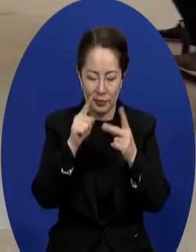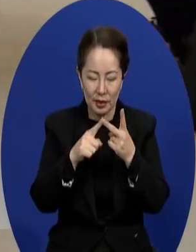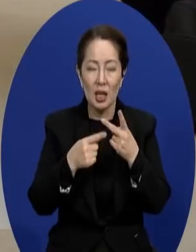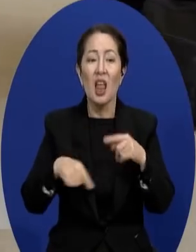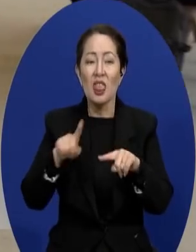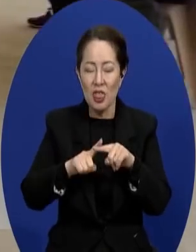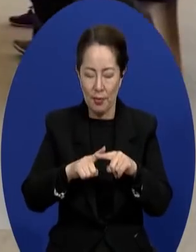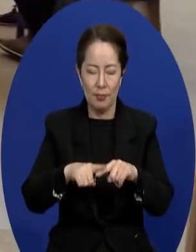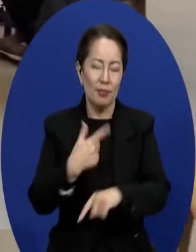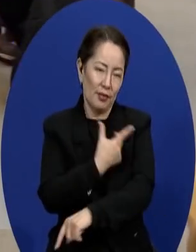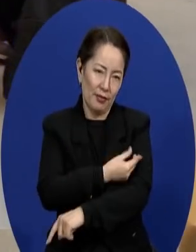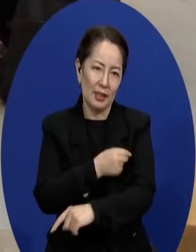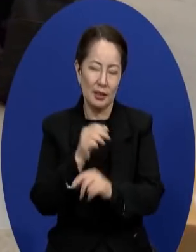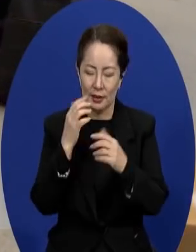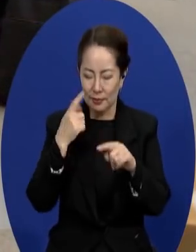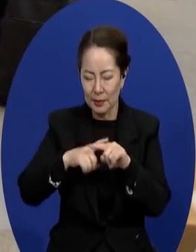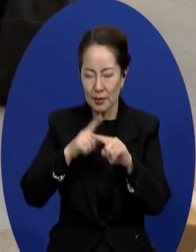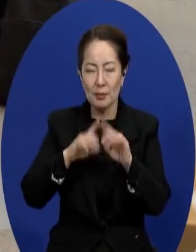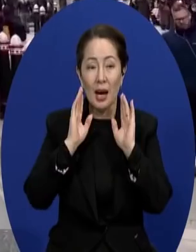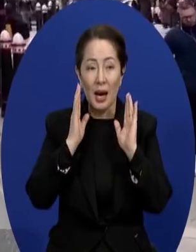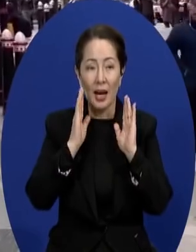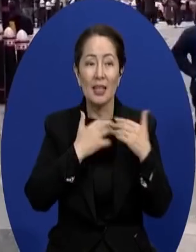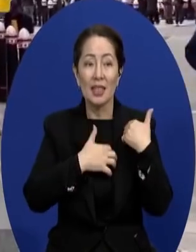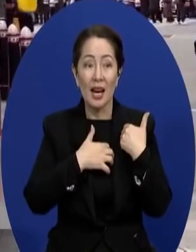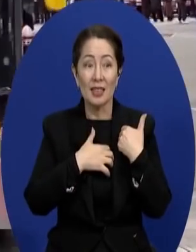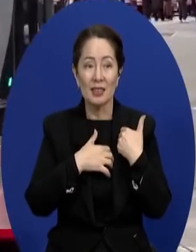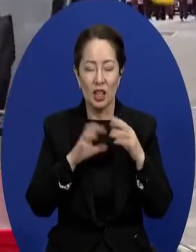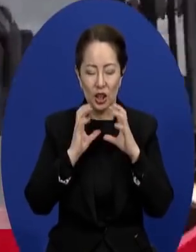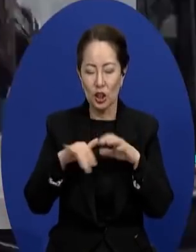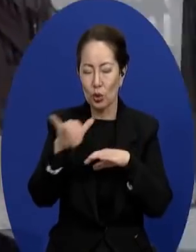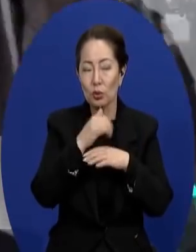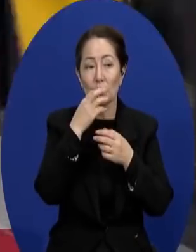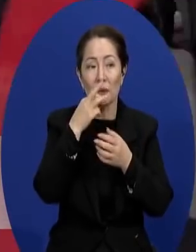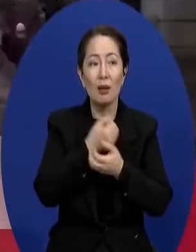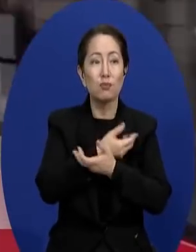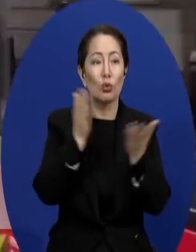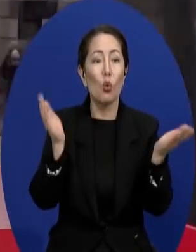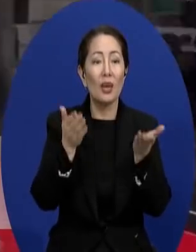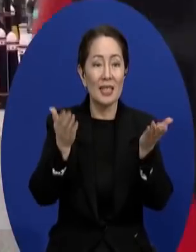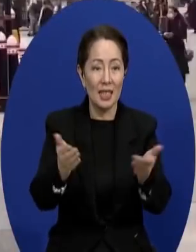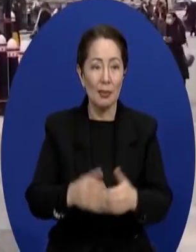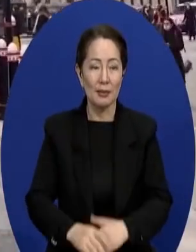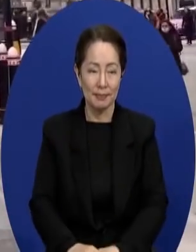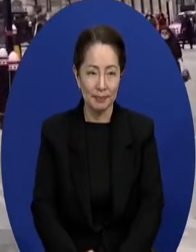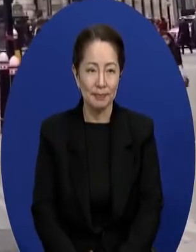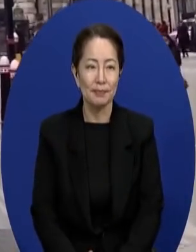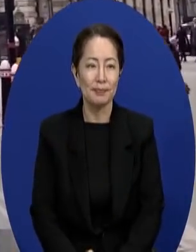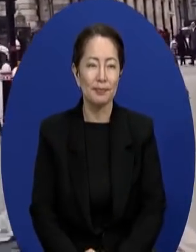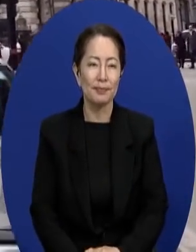тунд одоо иргэдийг яаралд хамрагдах зэрэг одоо арга хэмжээ авахыг дэлхийн одоо улс орнуудад хандаж уриалж байна.